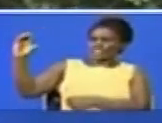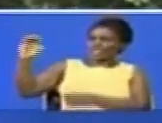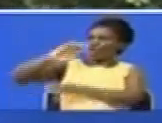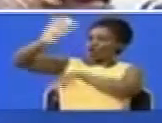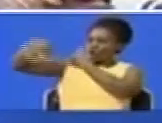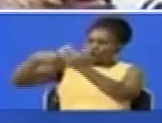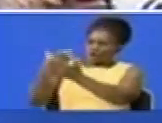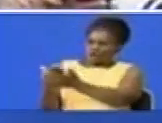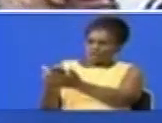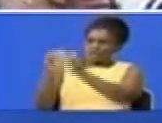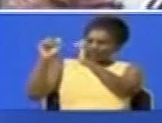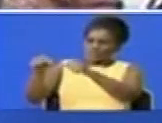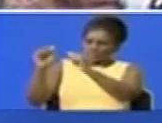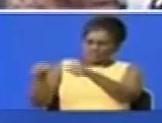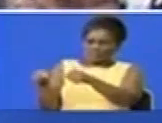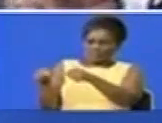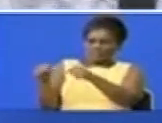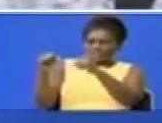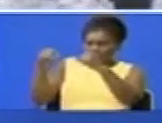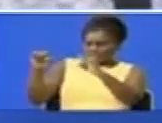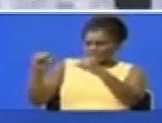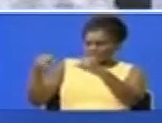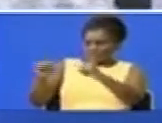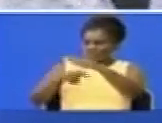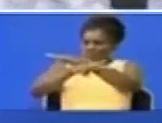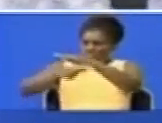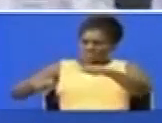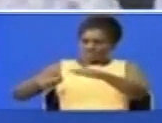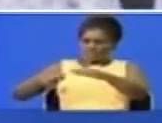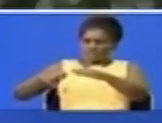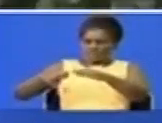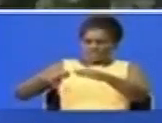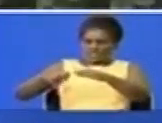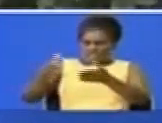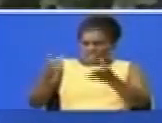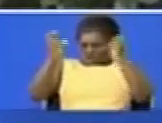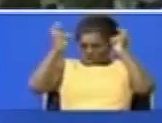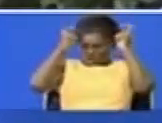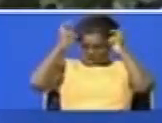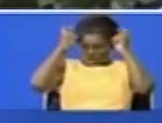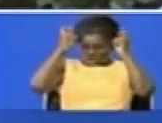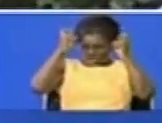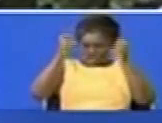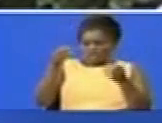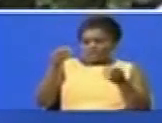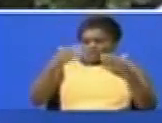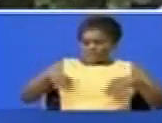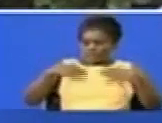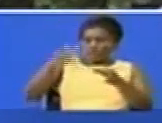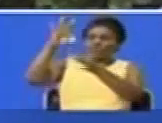so that they can get away of trying to rig this election. This is where ghost voters will vote,